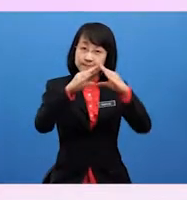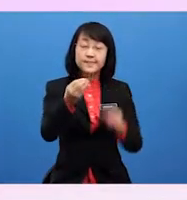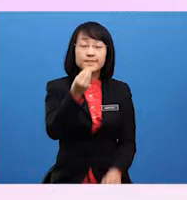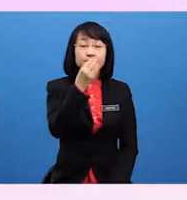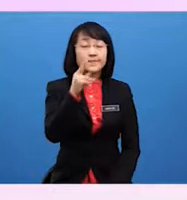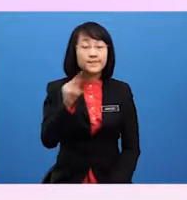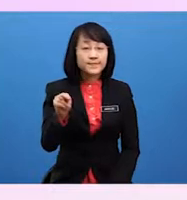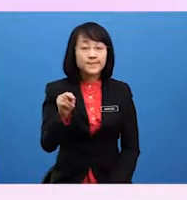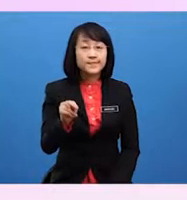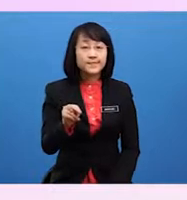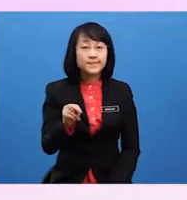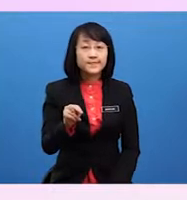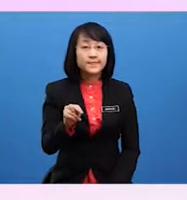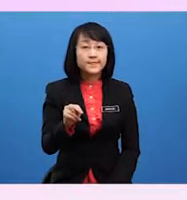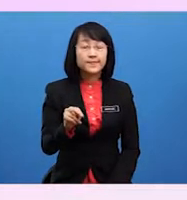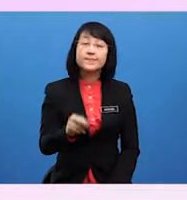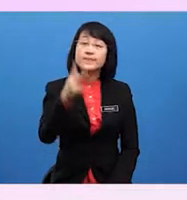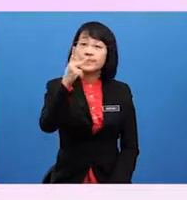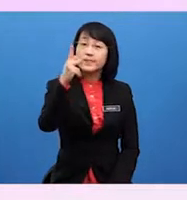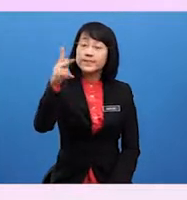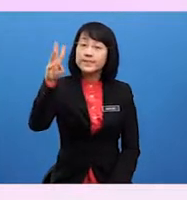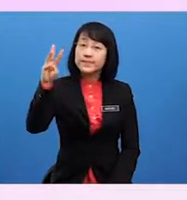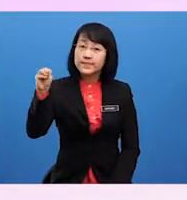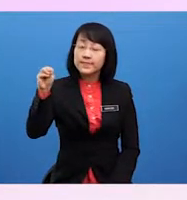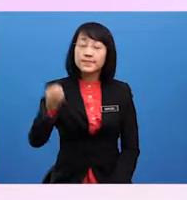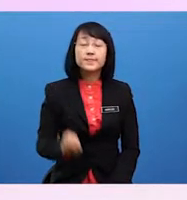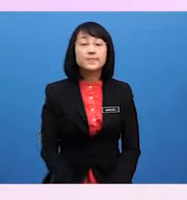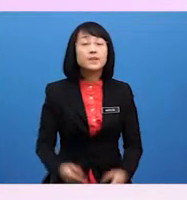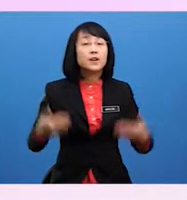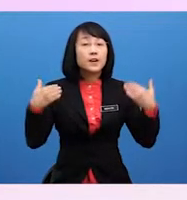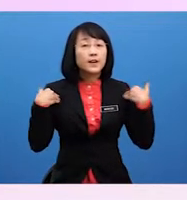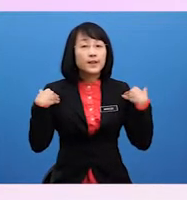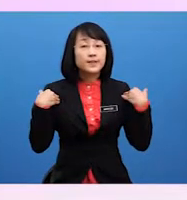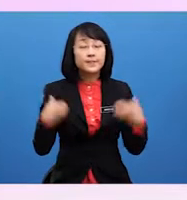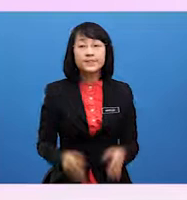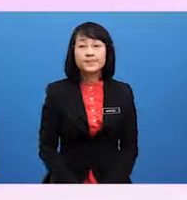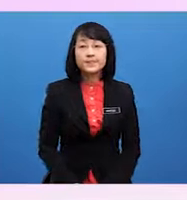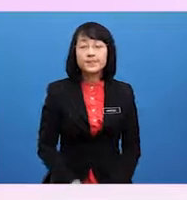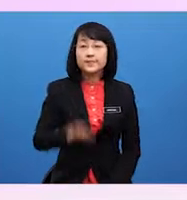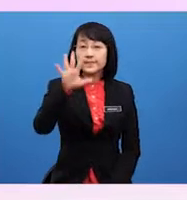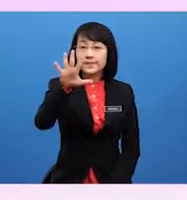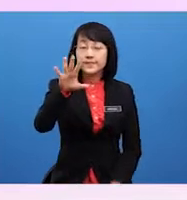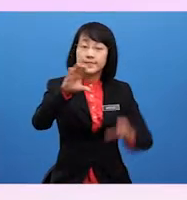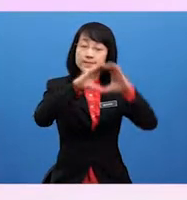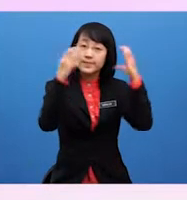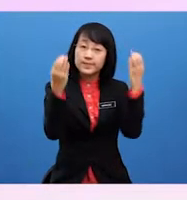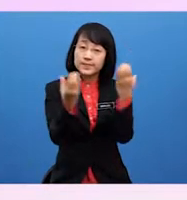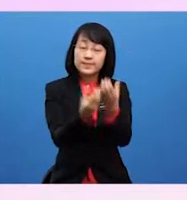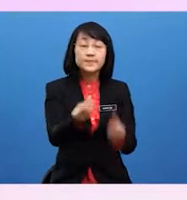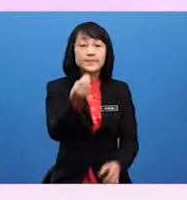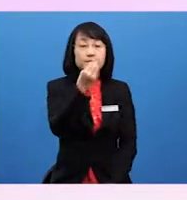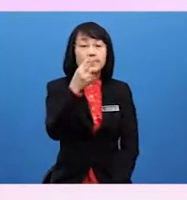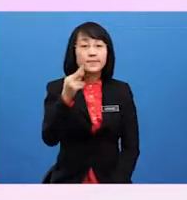yang disarankan oleh Kementerian Kesihatan Malaysia mempunyai 5 kumpulan makanan